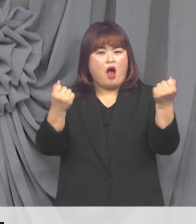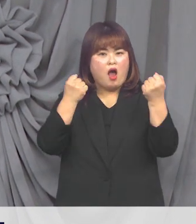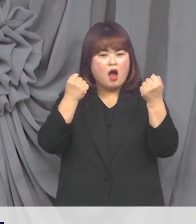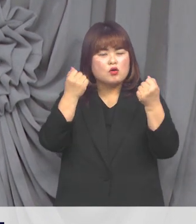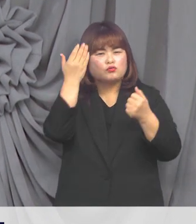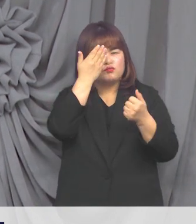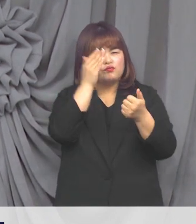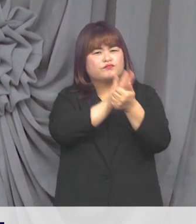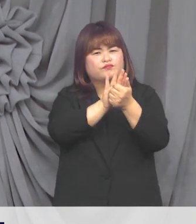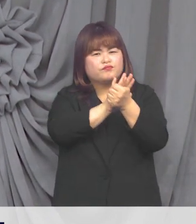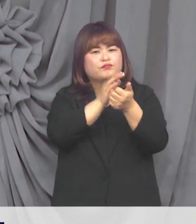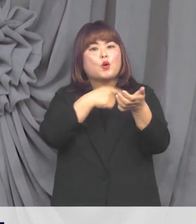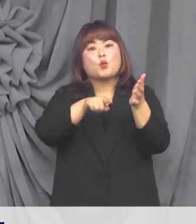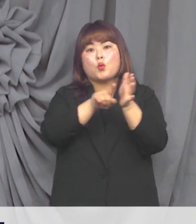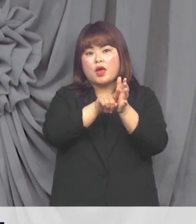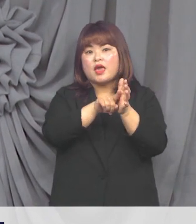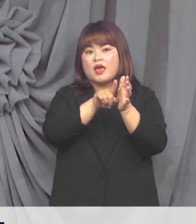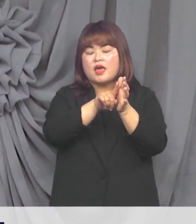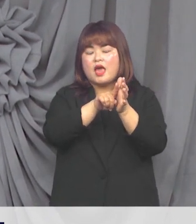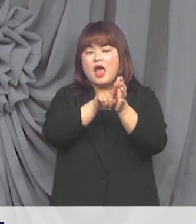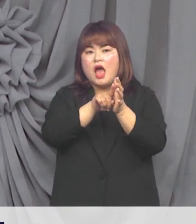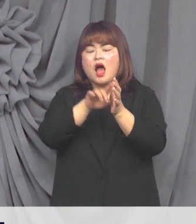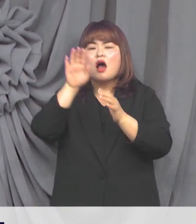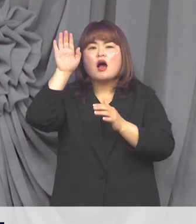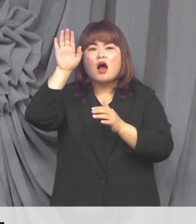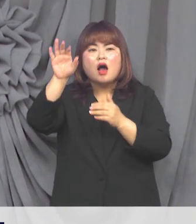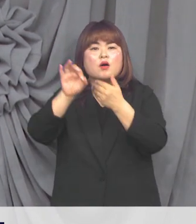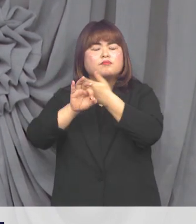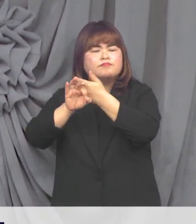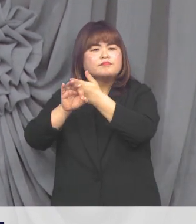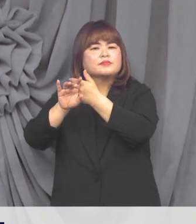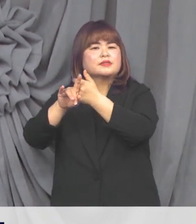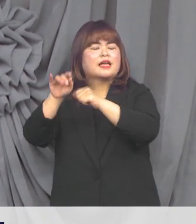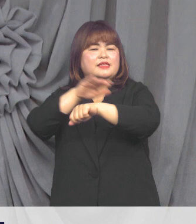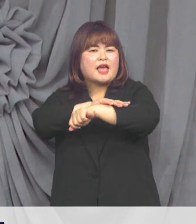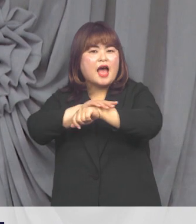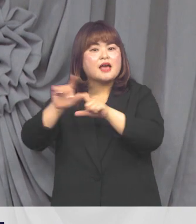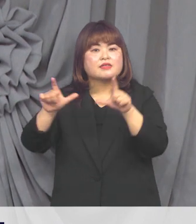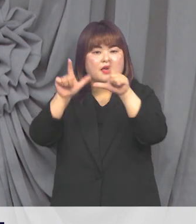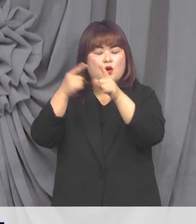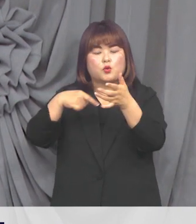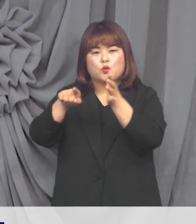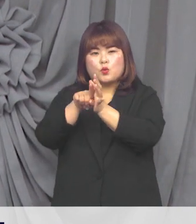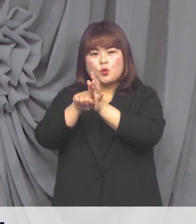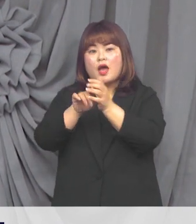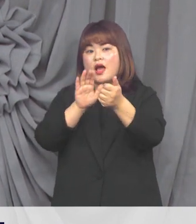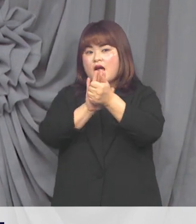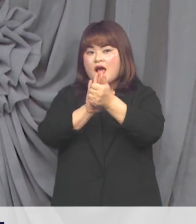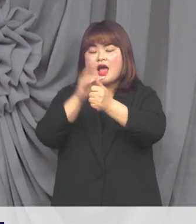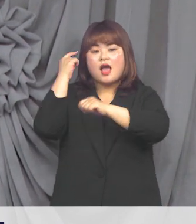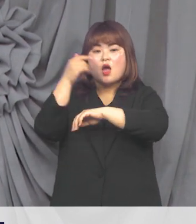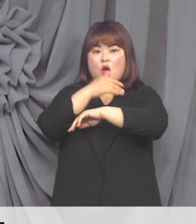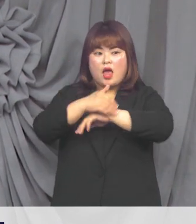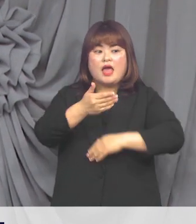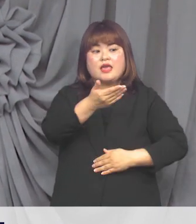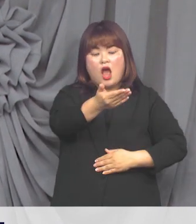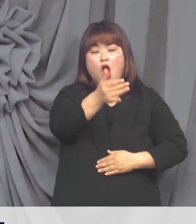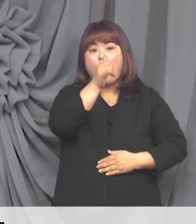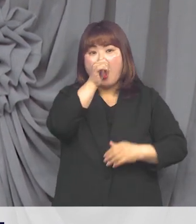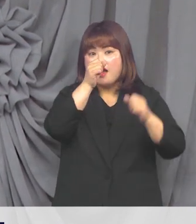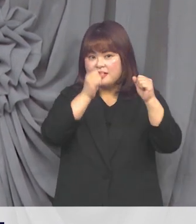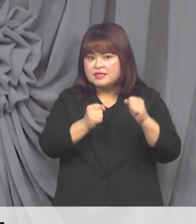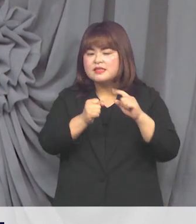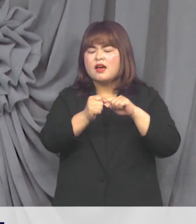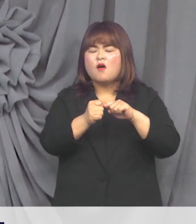유지하면서 또 행복한 삶을 영위하실 수 있도록 해주시는 여러분들이 계시기